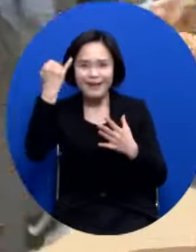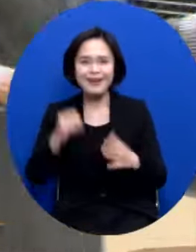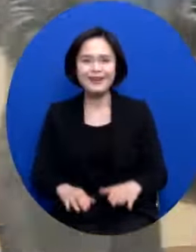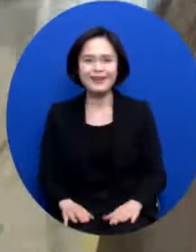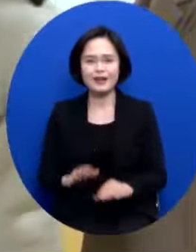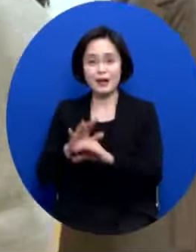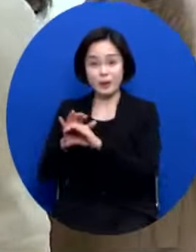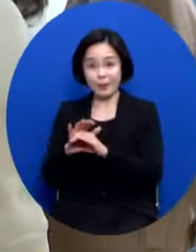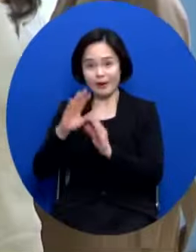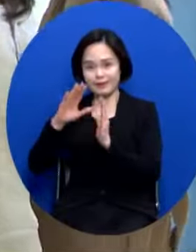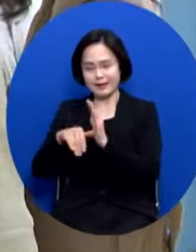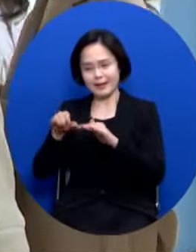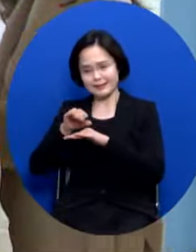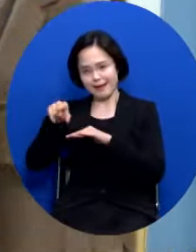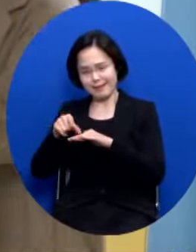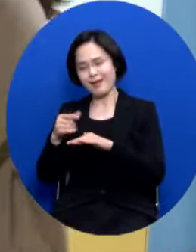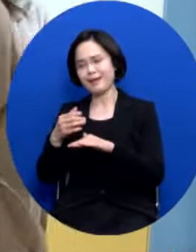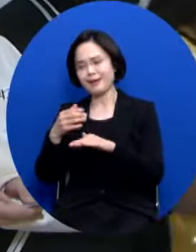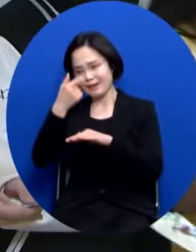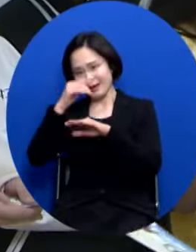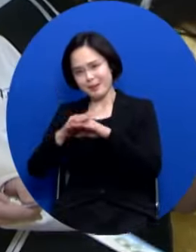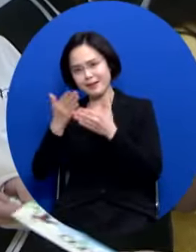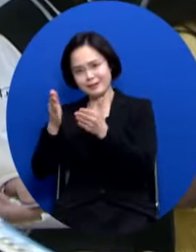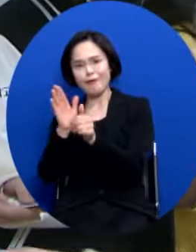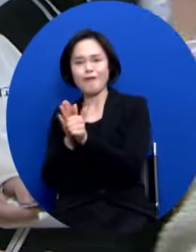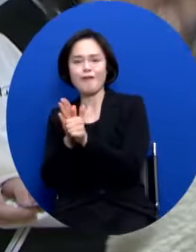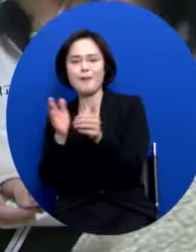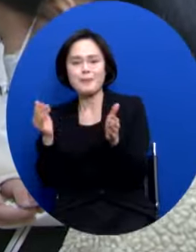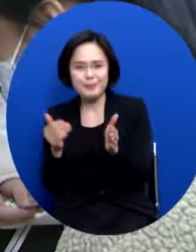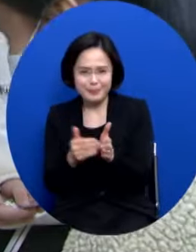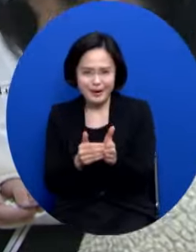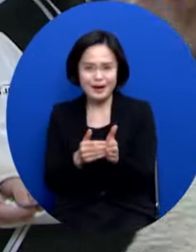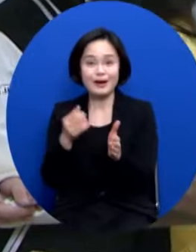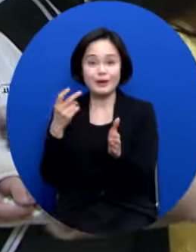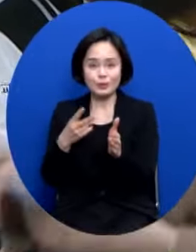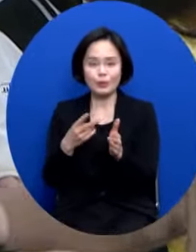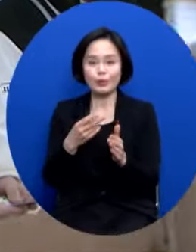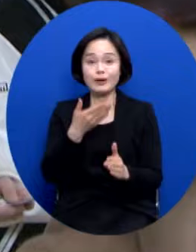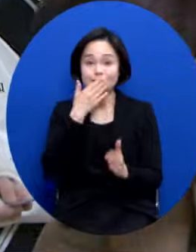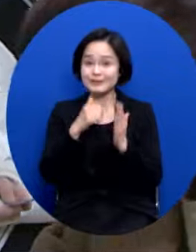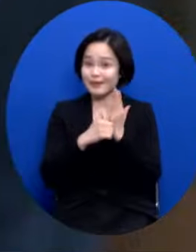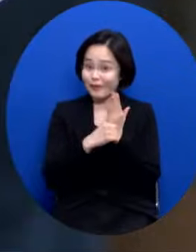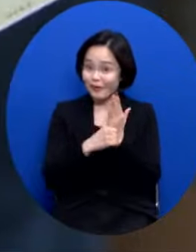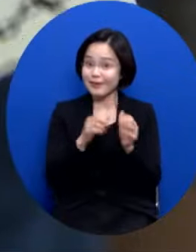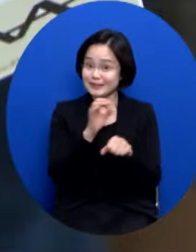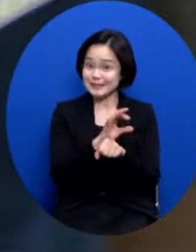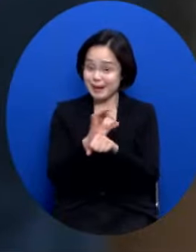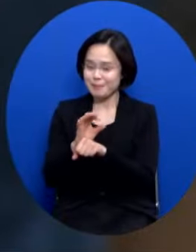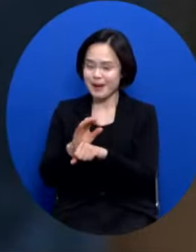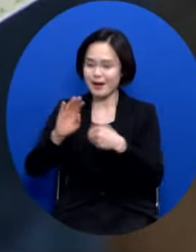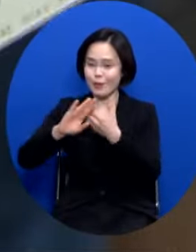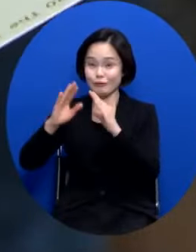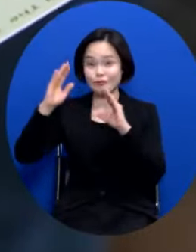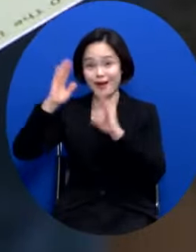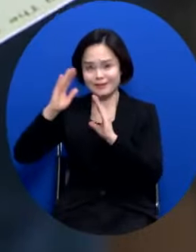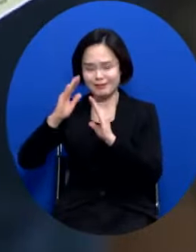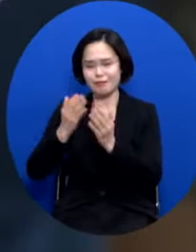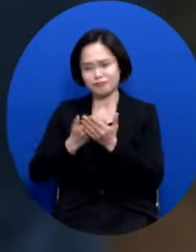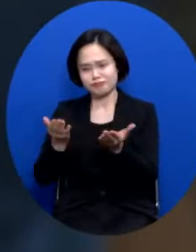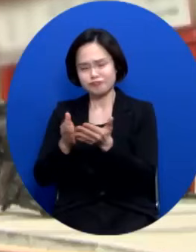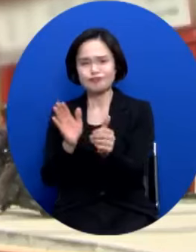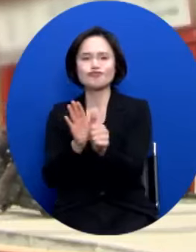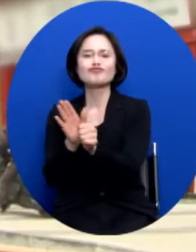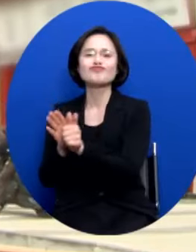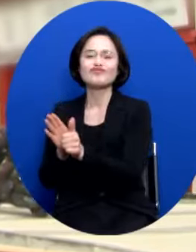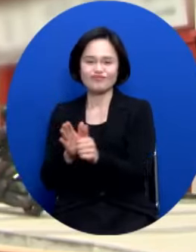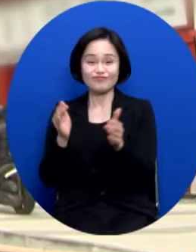지켰고 소상공인에게 식사권을 미리 구입해 교내 외국인 유학생에게 전하는 마중물 프로젝트로 코로나19에 직격탄을 맞은 대학